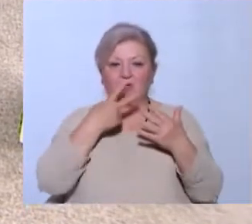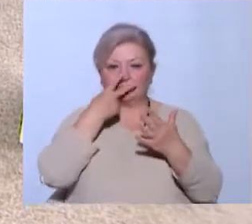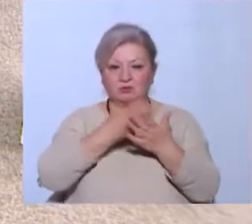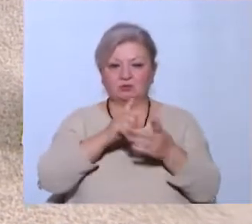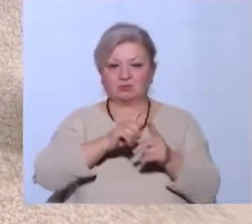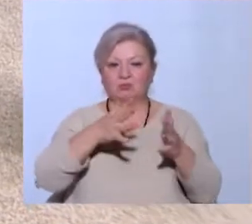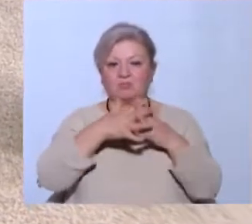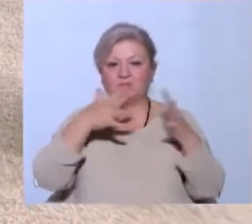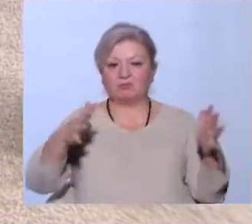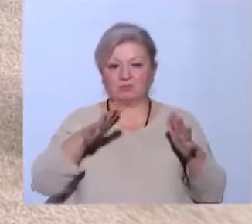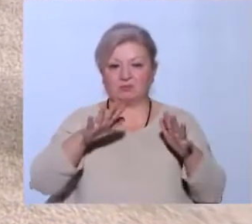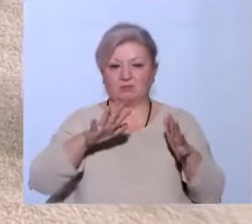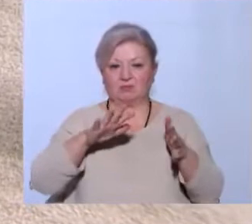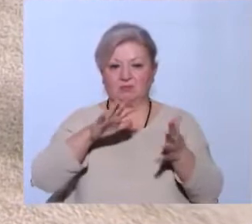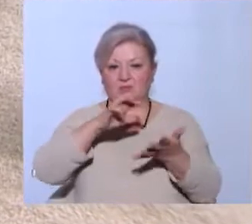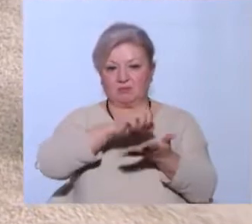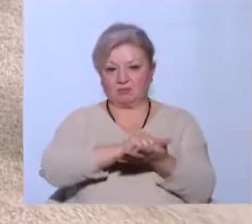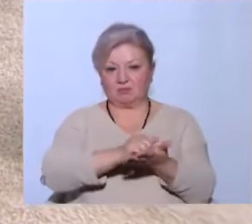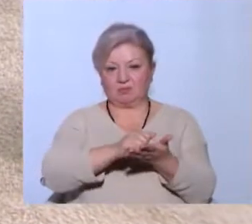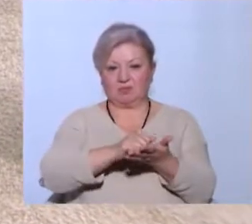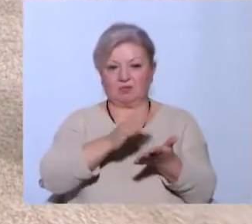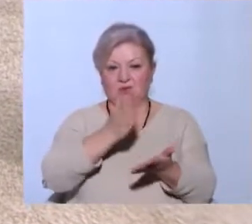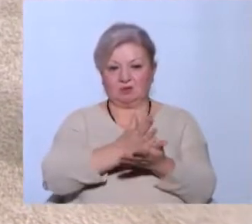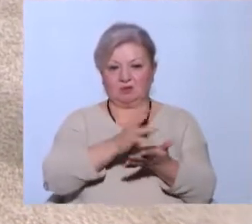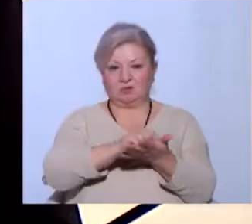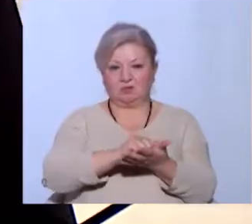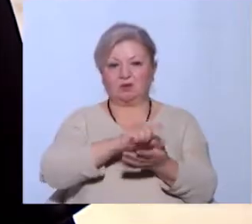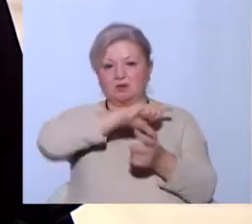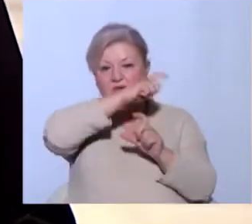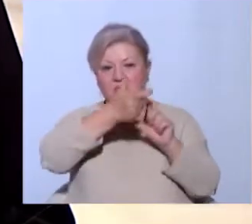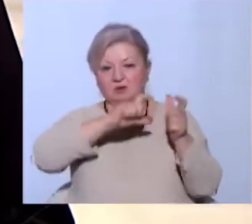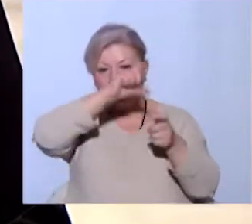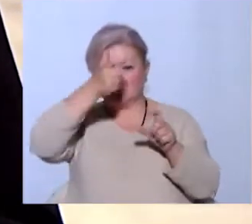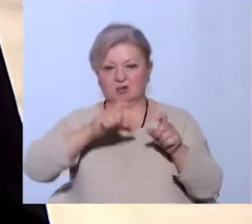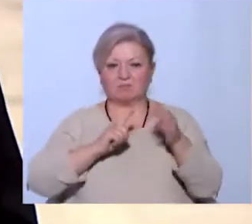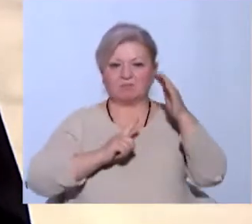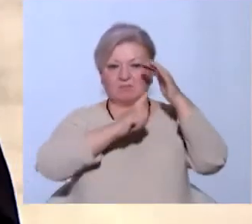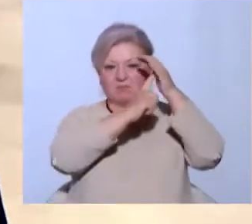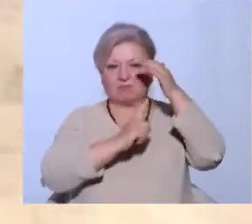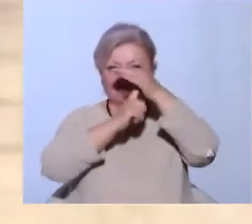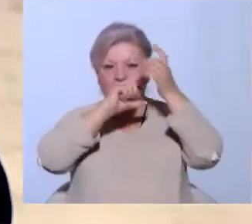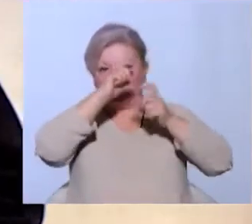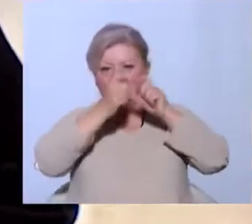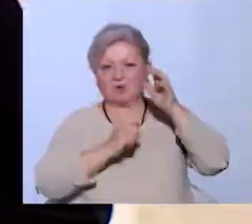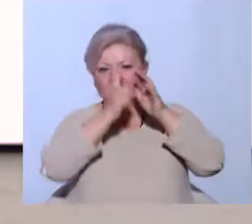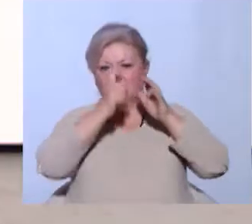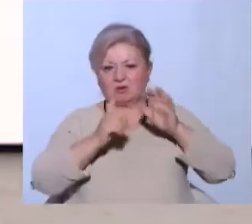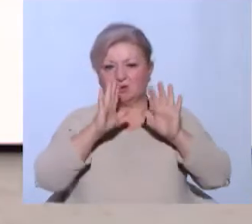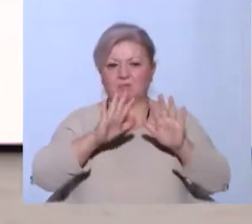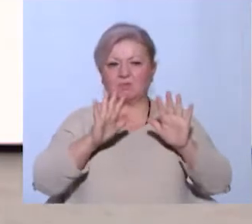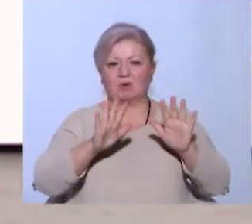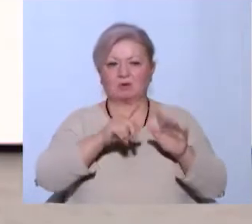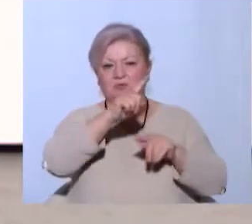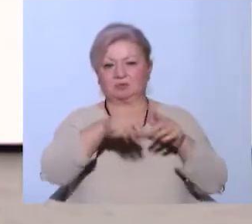უმეტესი ნაწილი აფხაზეთისა არის წარმოდგენილი ქედებით, მაღალი მწვერვალებით და მხოლოდ სანაპირო